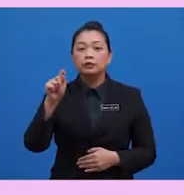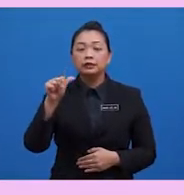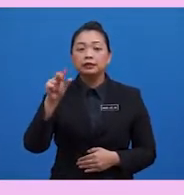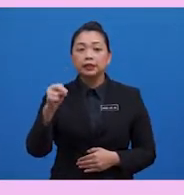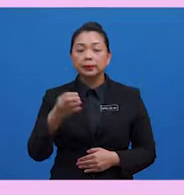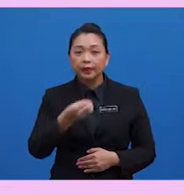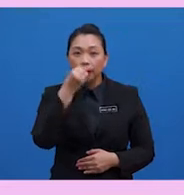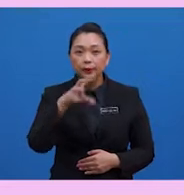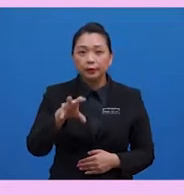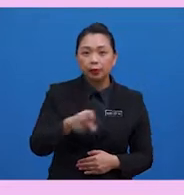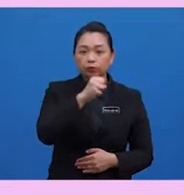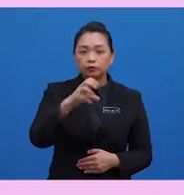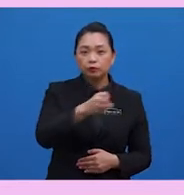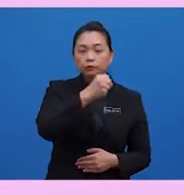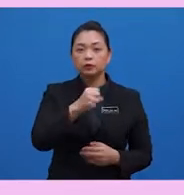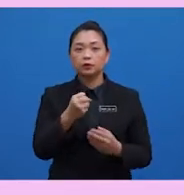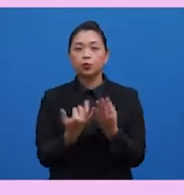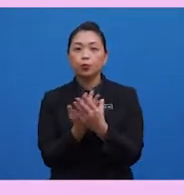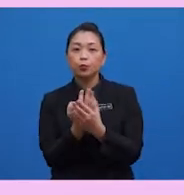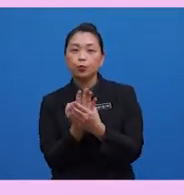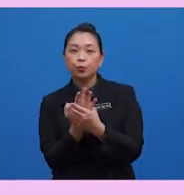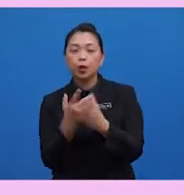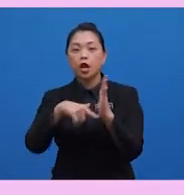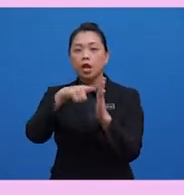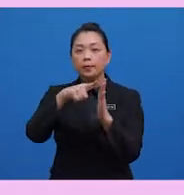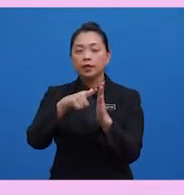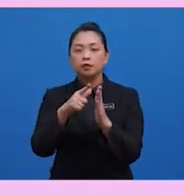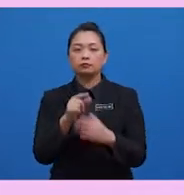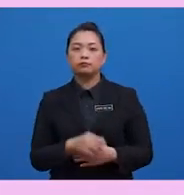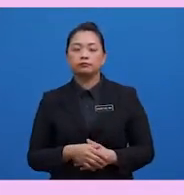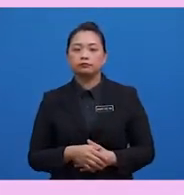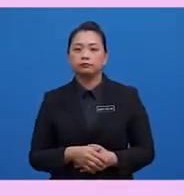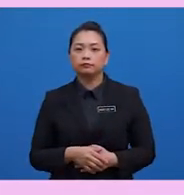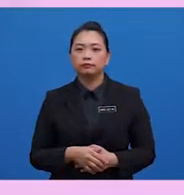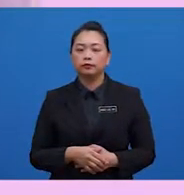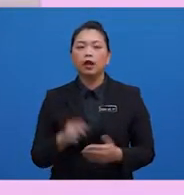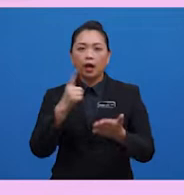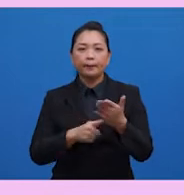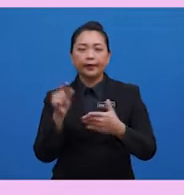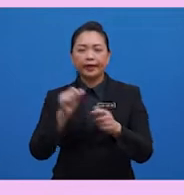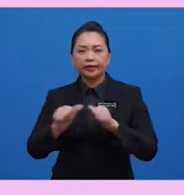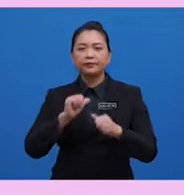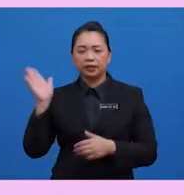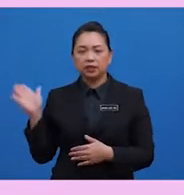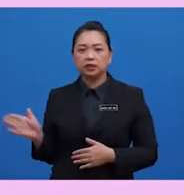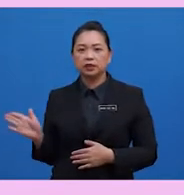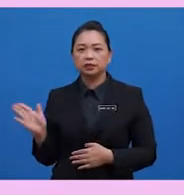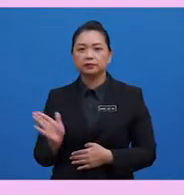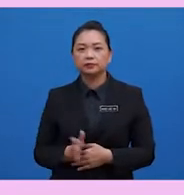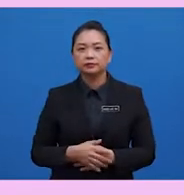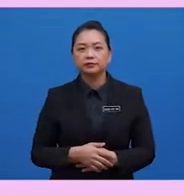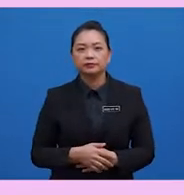yang boleh mengganggu ekosistem daratan. Pelajar, apakah aktiviti yang ditunjukkan oleh